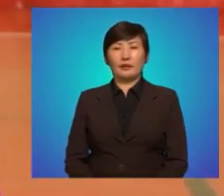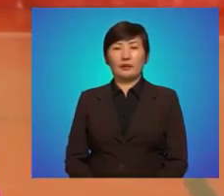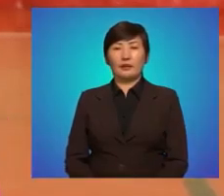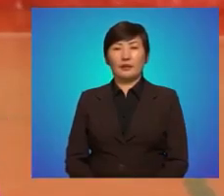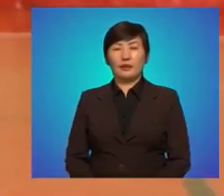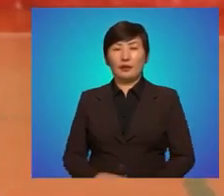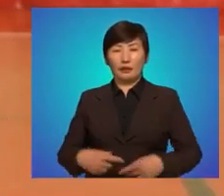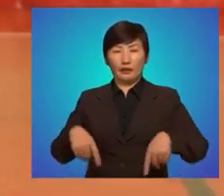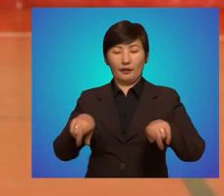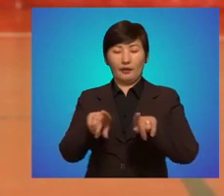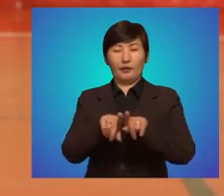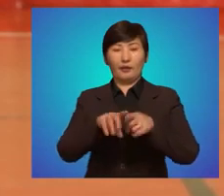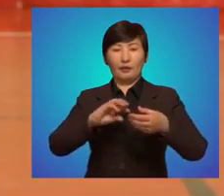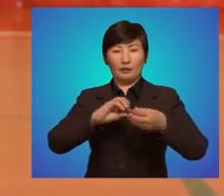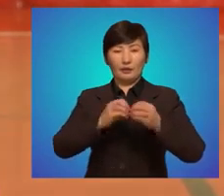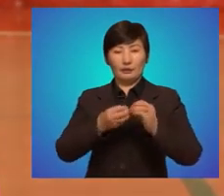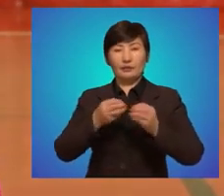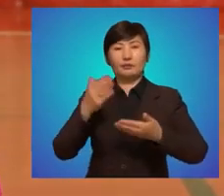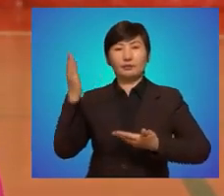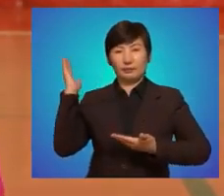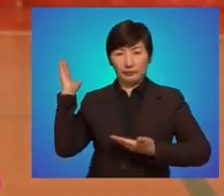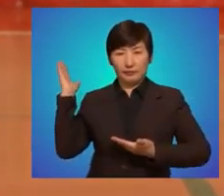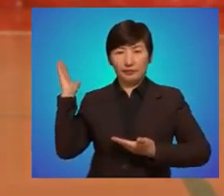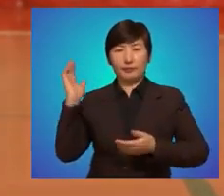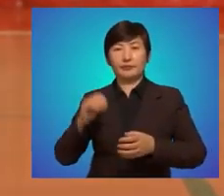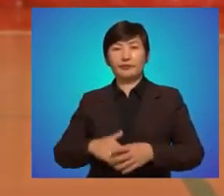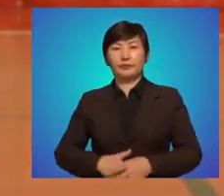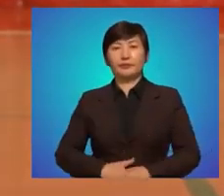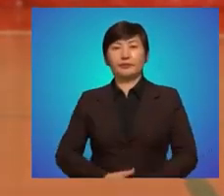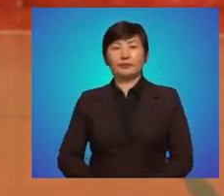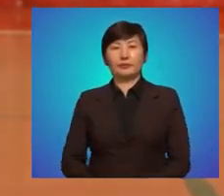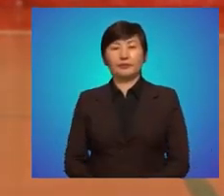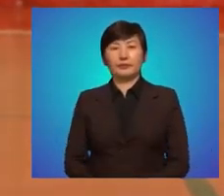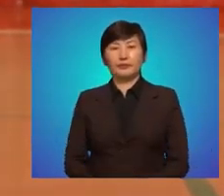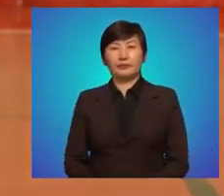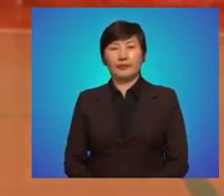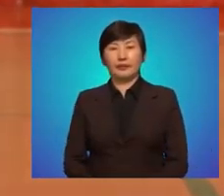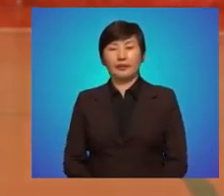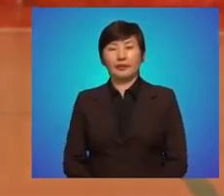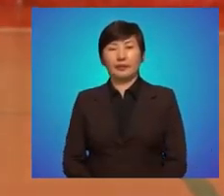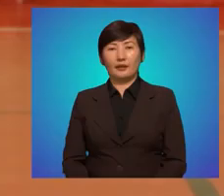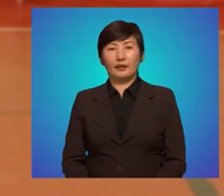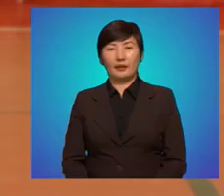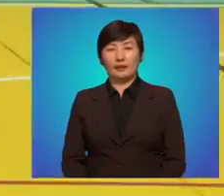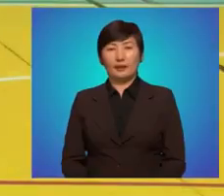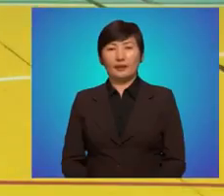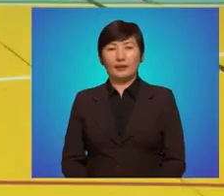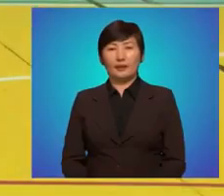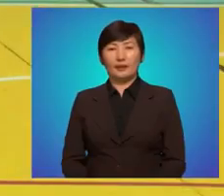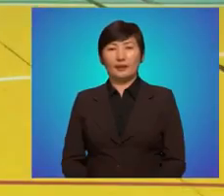эргүүлнэ. 1 2 3 4 5 6 7